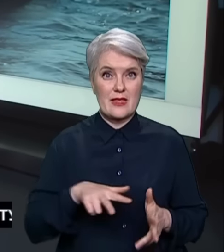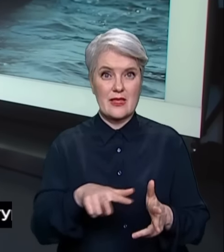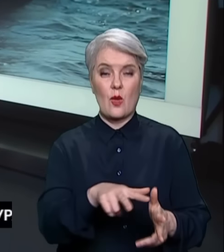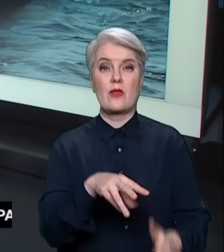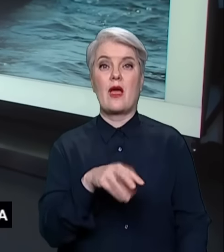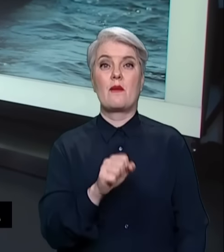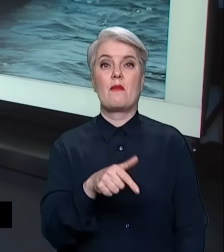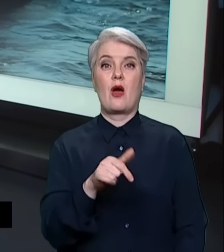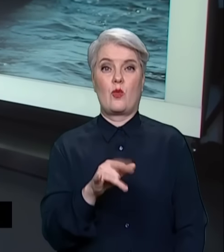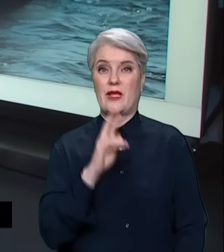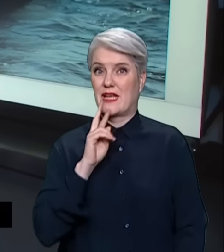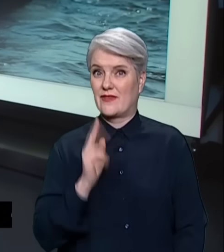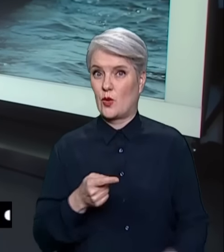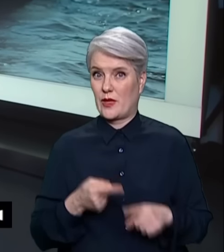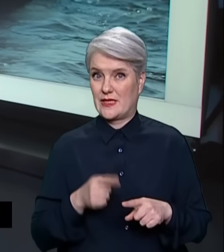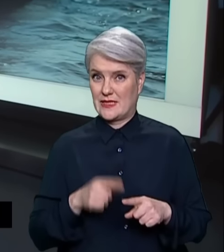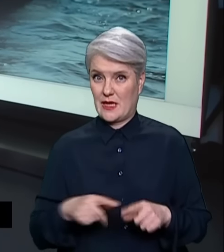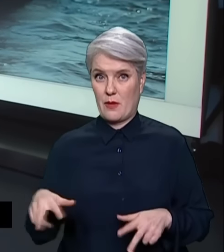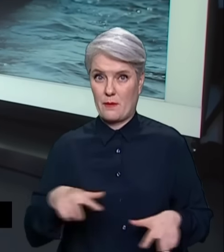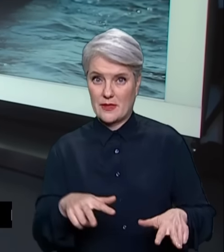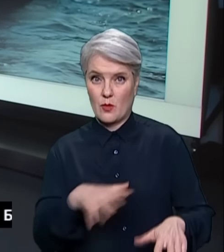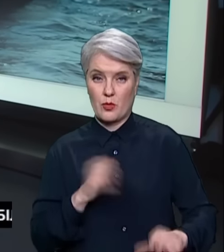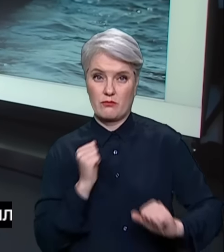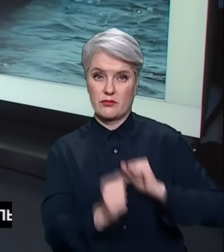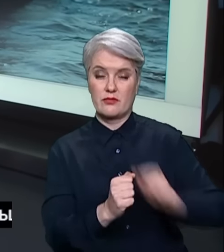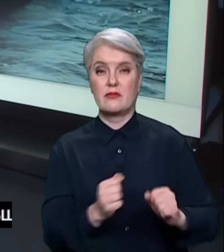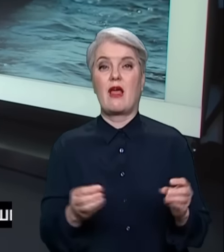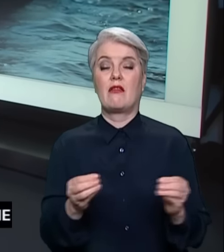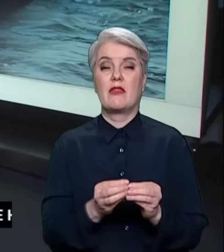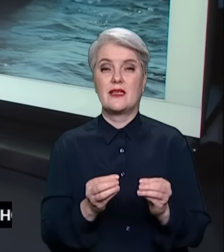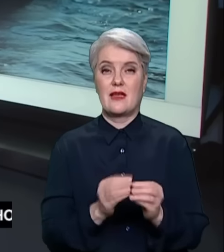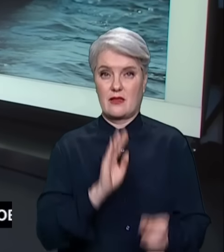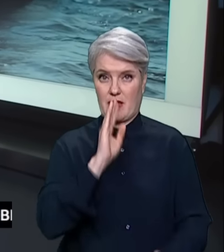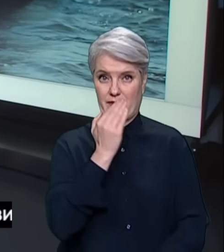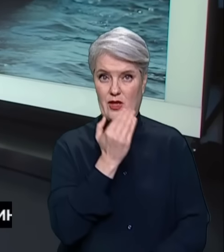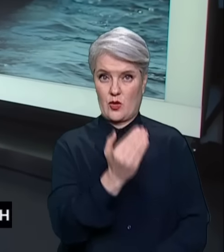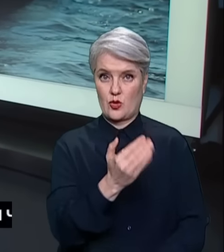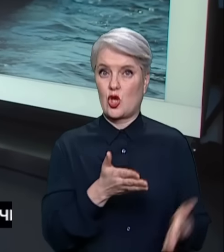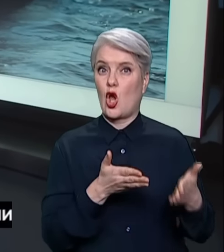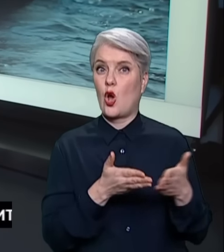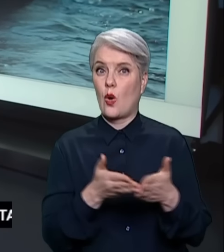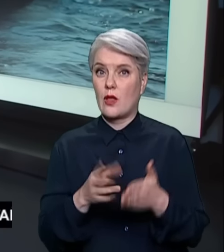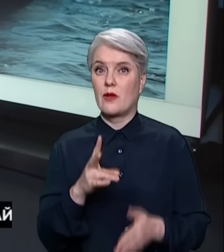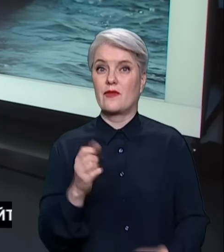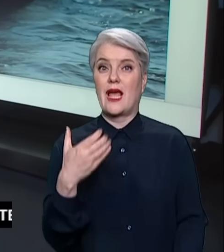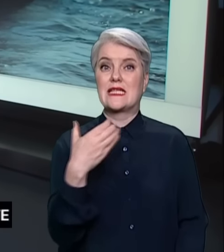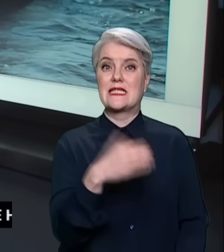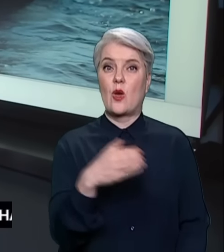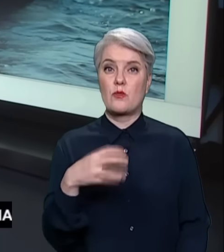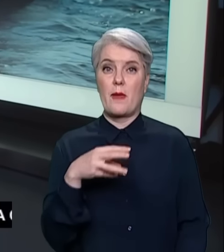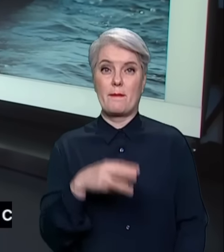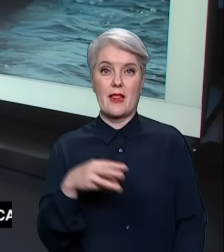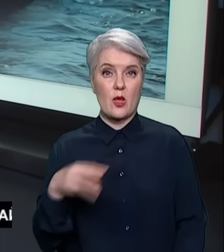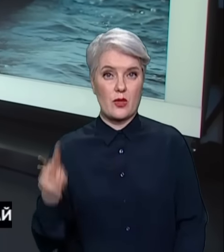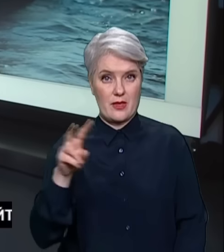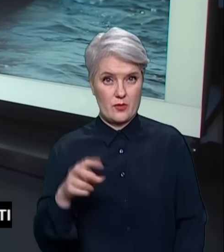два роки цими безпілотниками було уражено з десяток ворожих кораблів на сотні мільйонів доларів. Удар